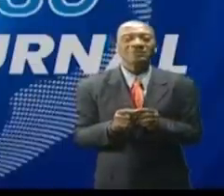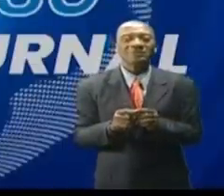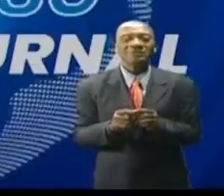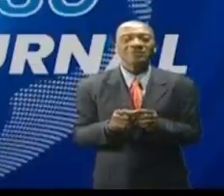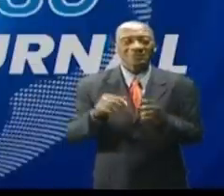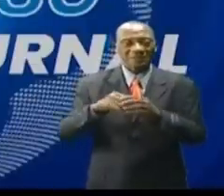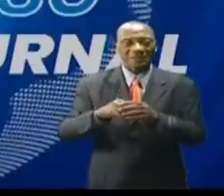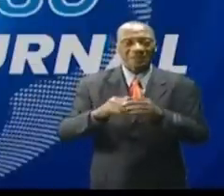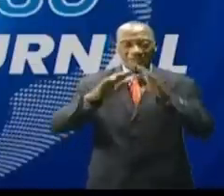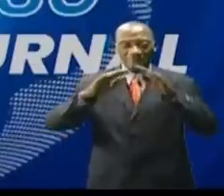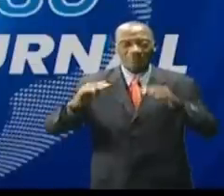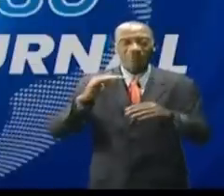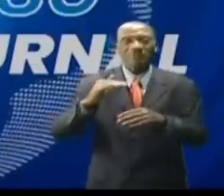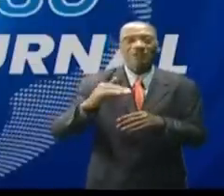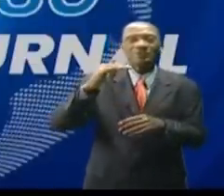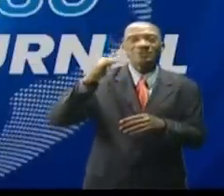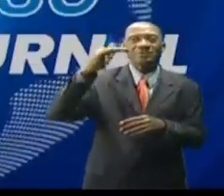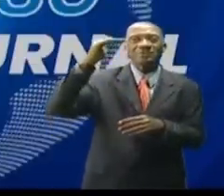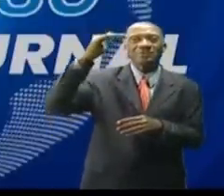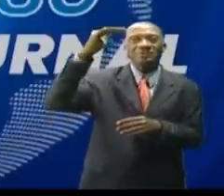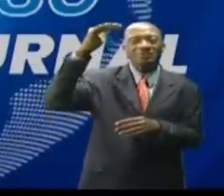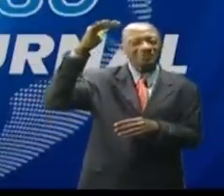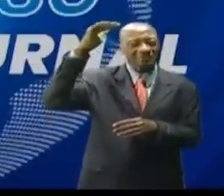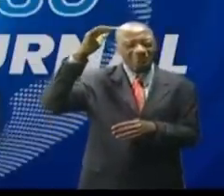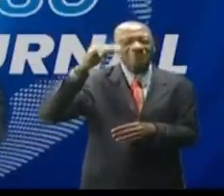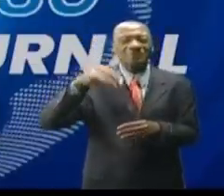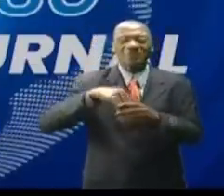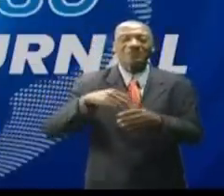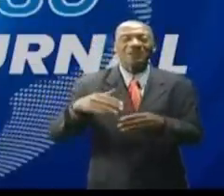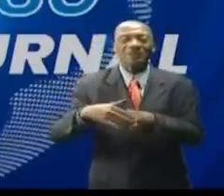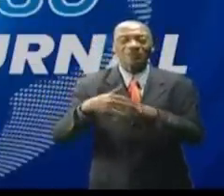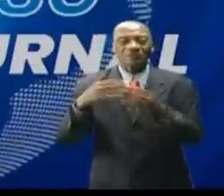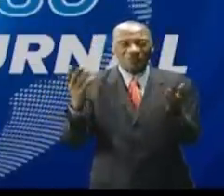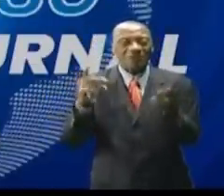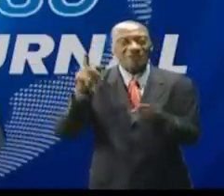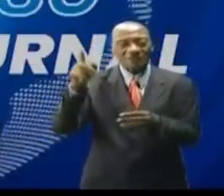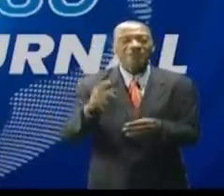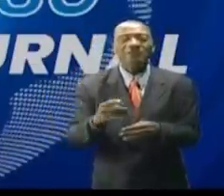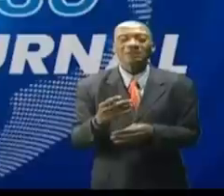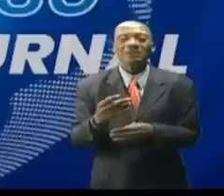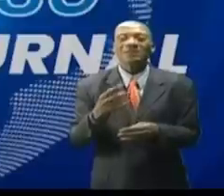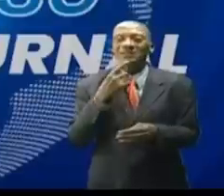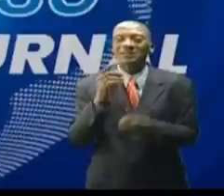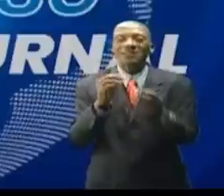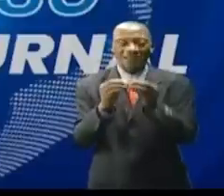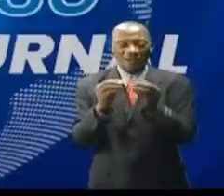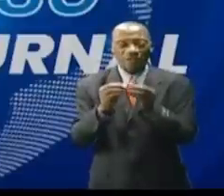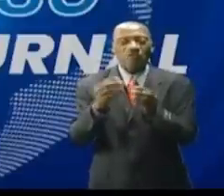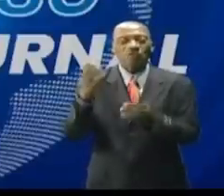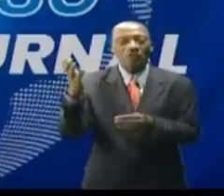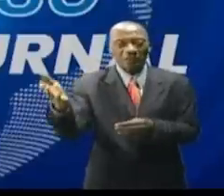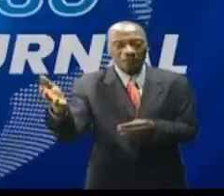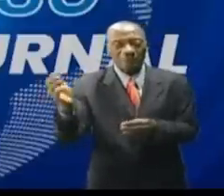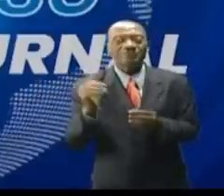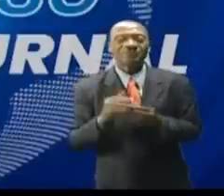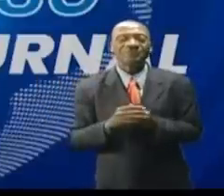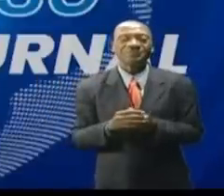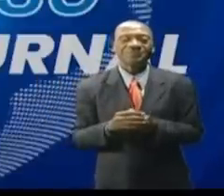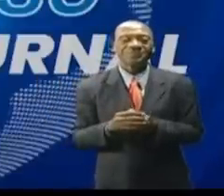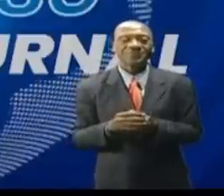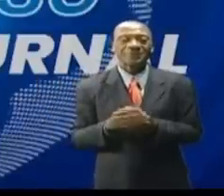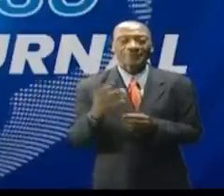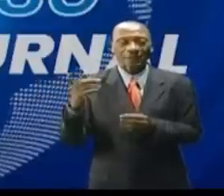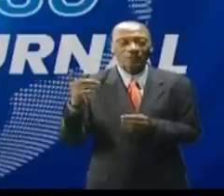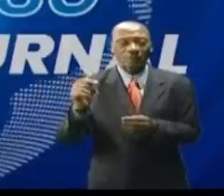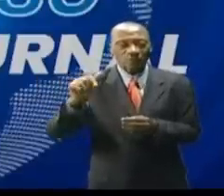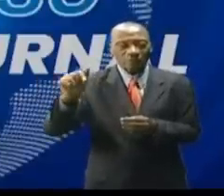l'immeuble Kwango, place Royale. Nous sommes là dans la commune de la Gombe. Il sera question pour Dieudonné Kamuleta Badibonga d'annoncer